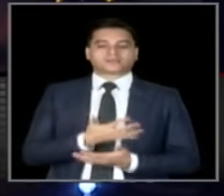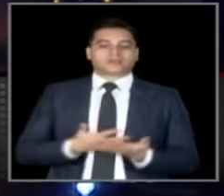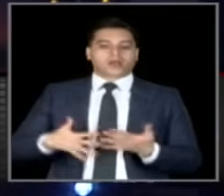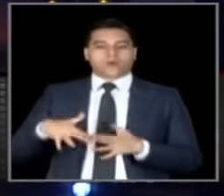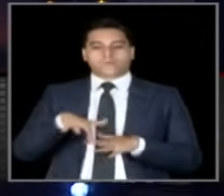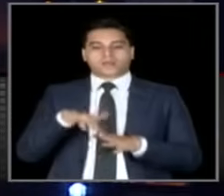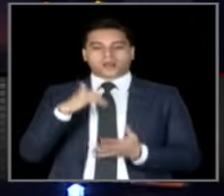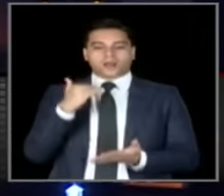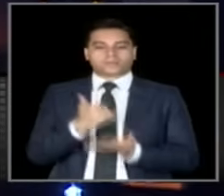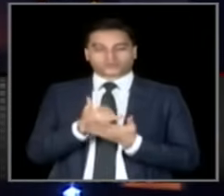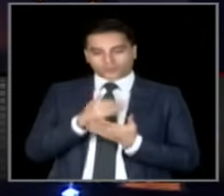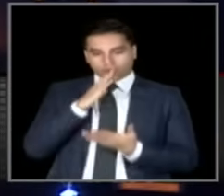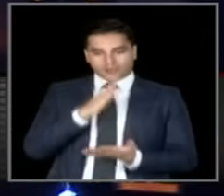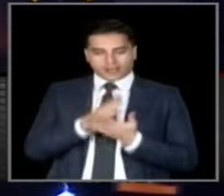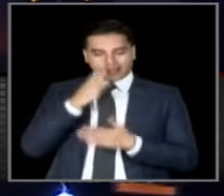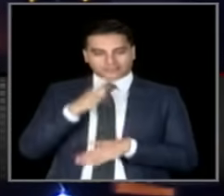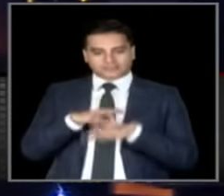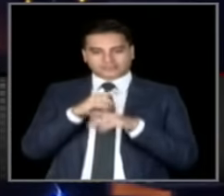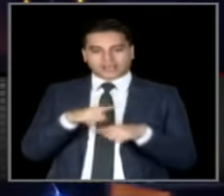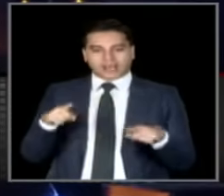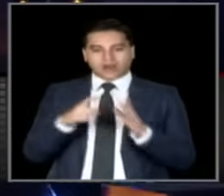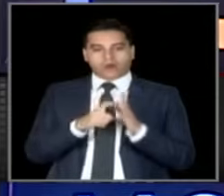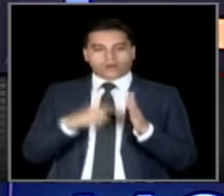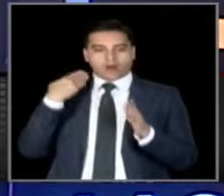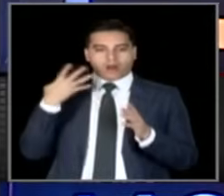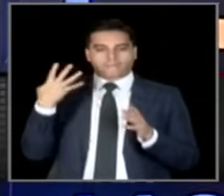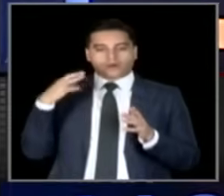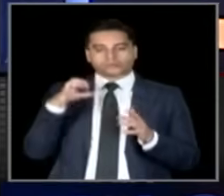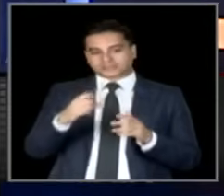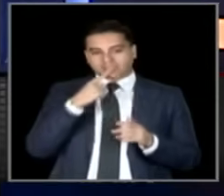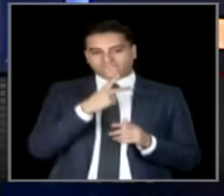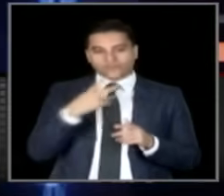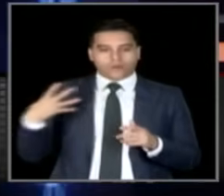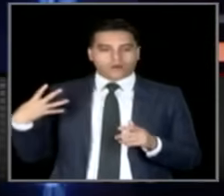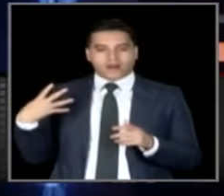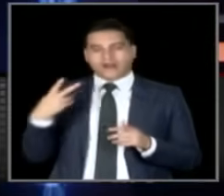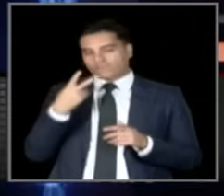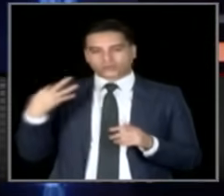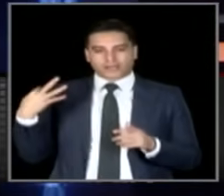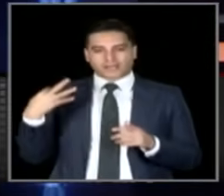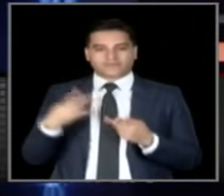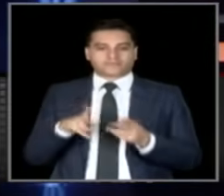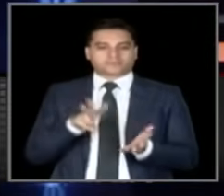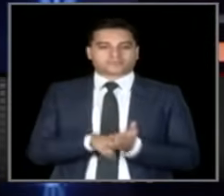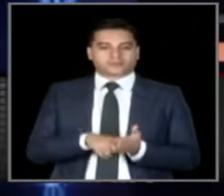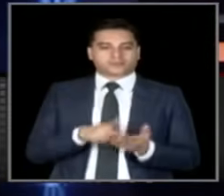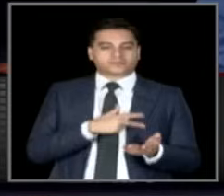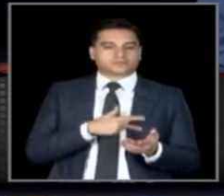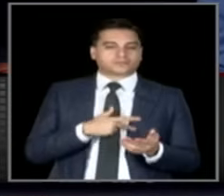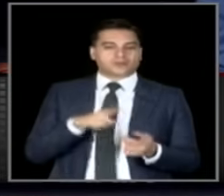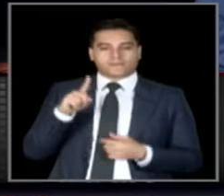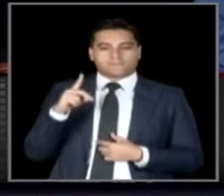اتأسس بموجب قانون 94 سنة 2003.